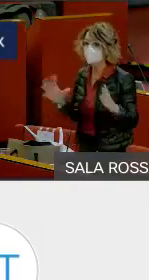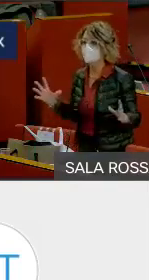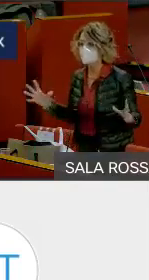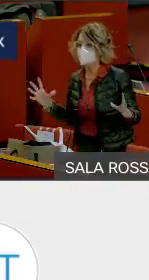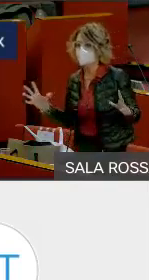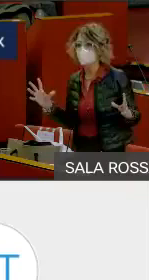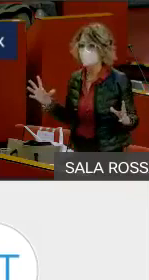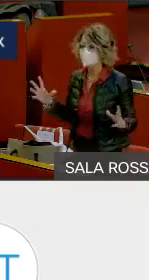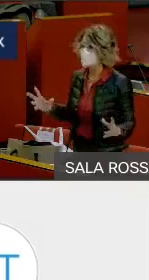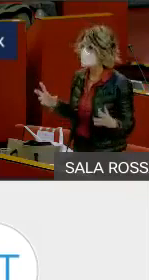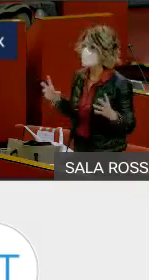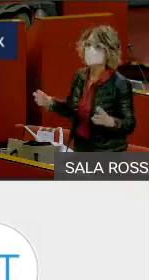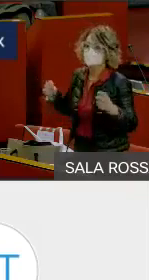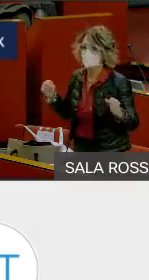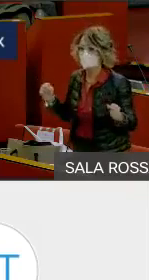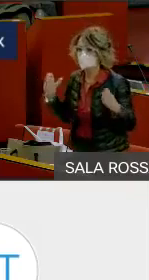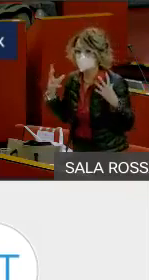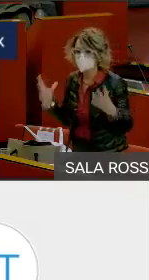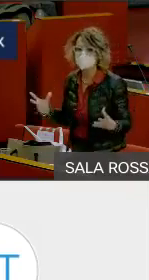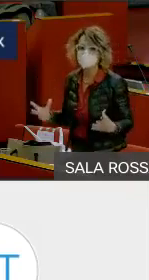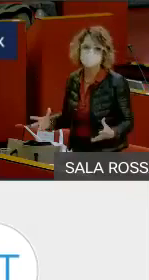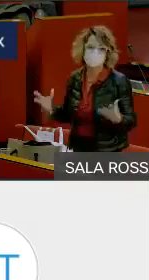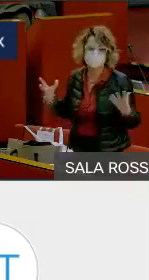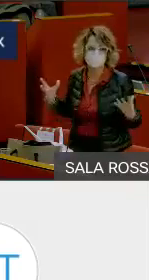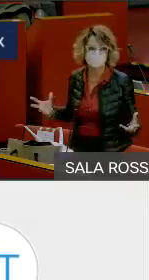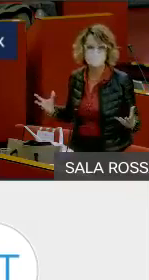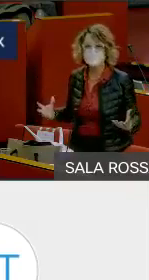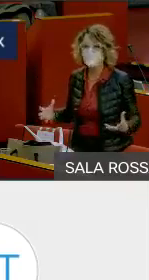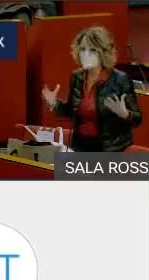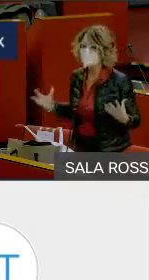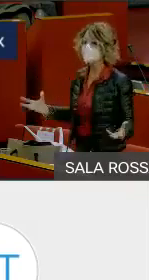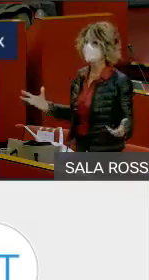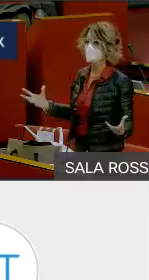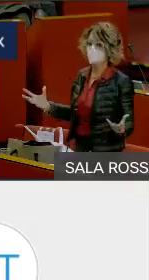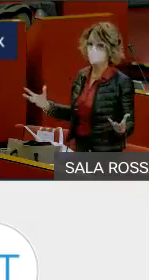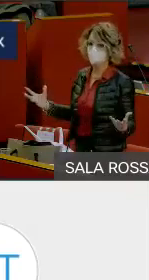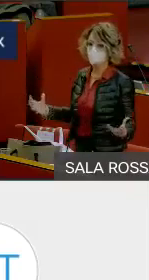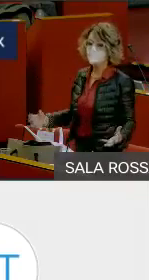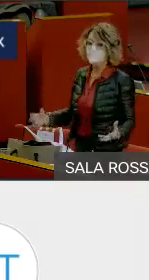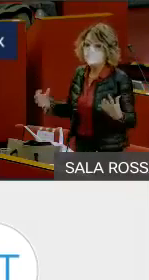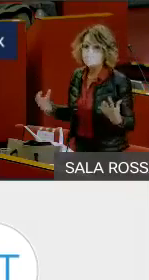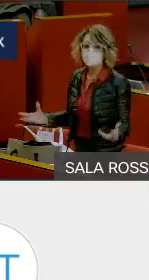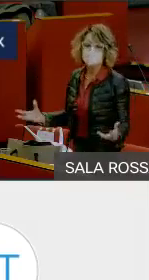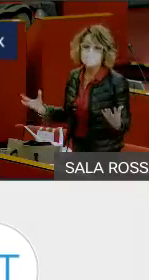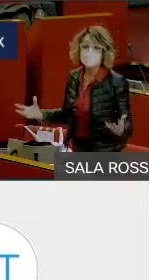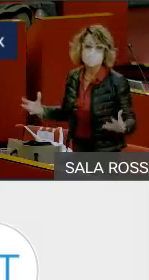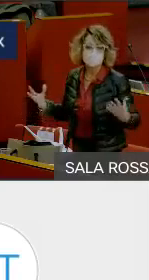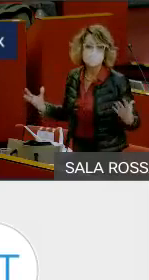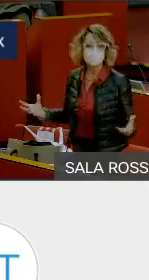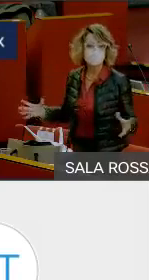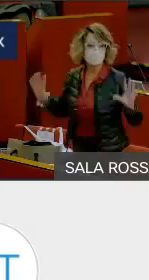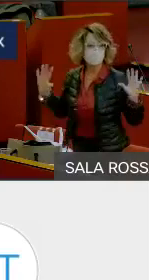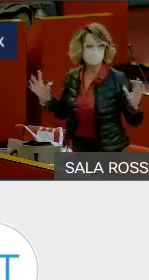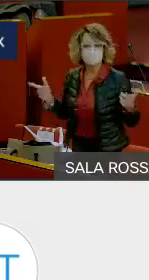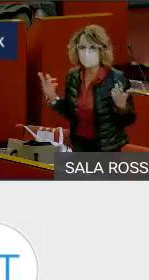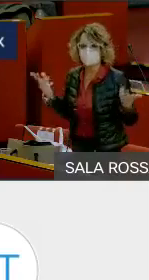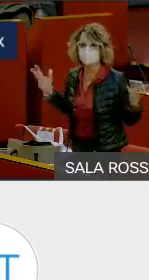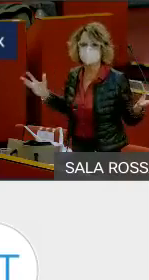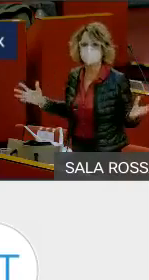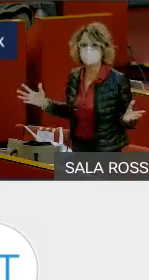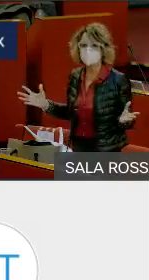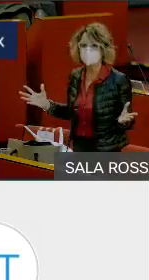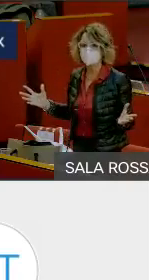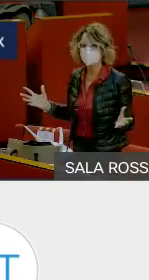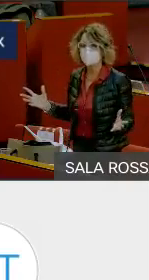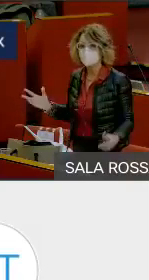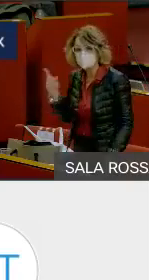grande amministrazione debba dimostrare a se stessa e alla città una grande capacità che è quella anche di dire forse sto